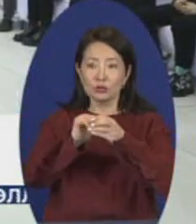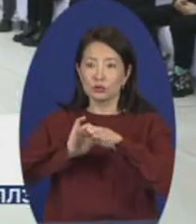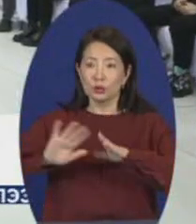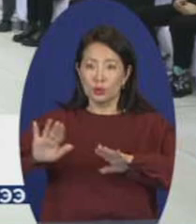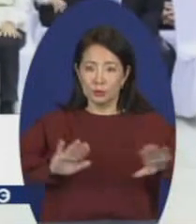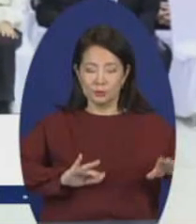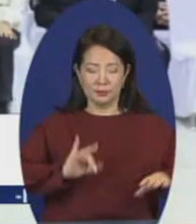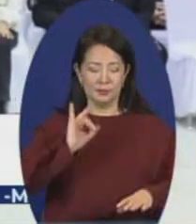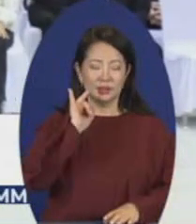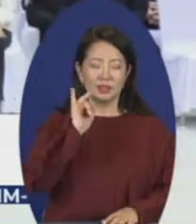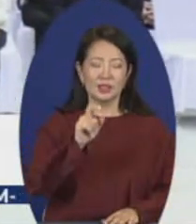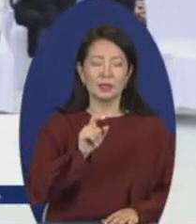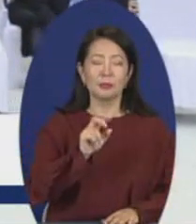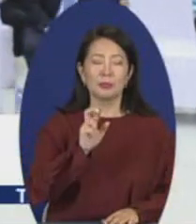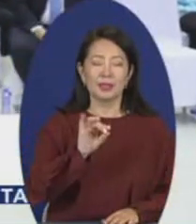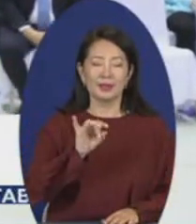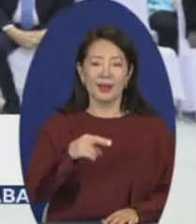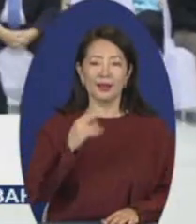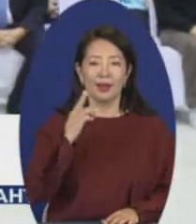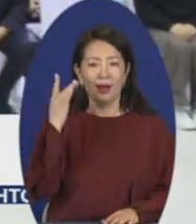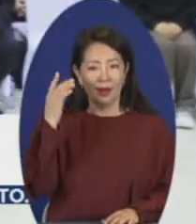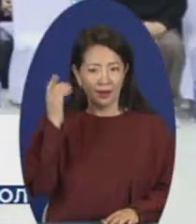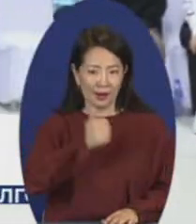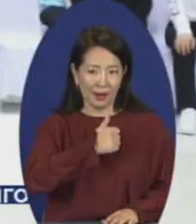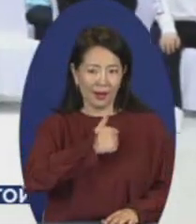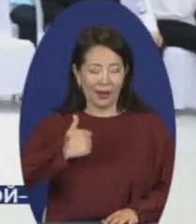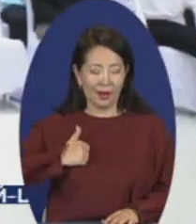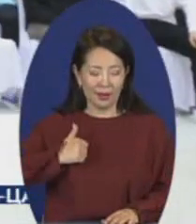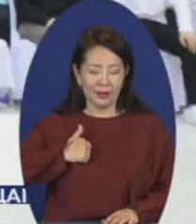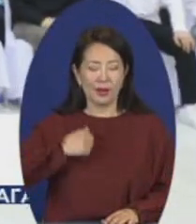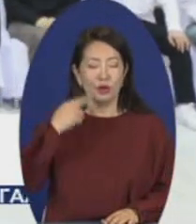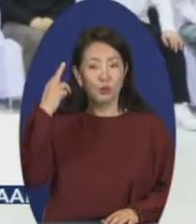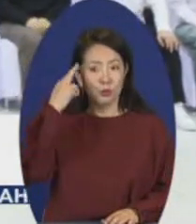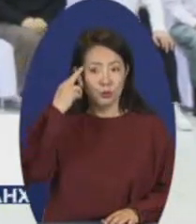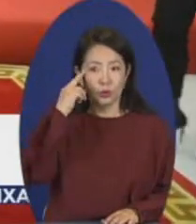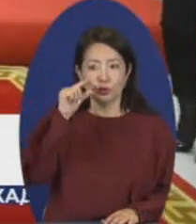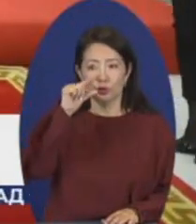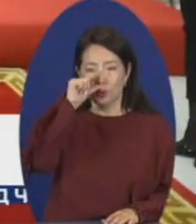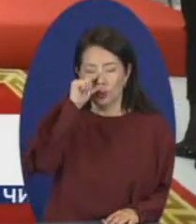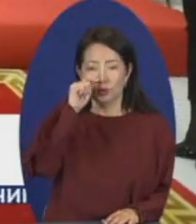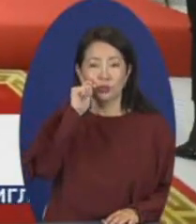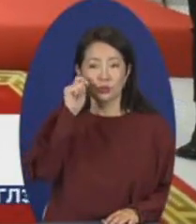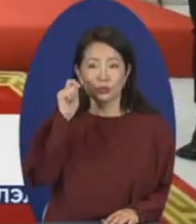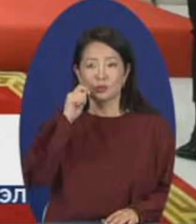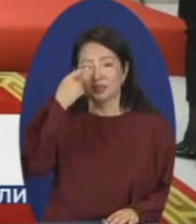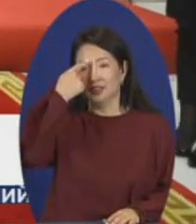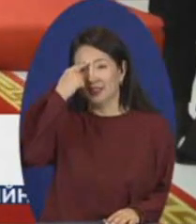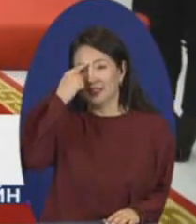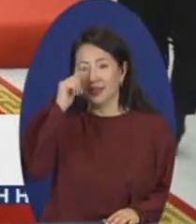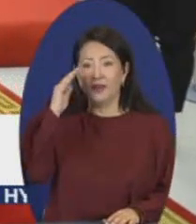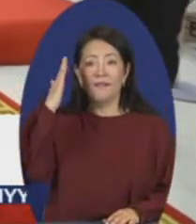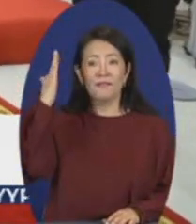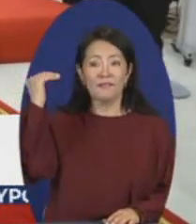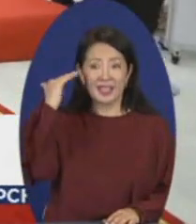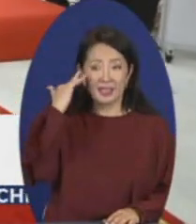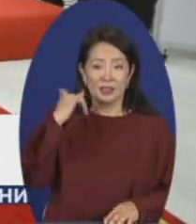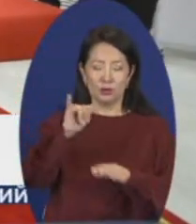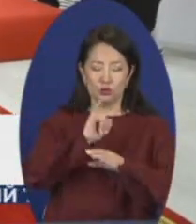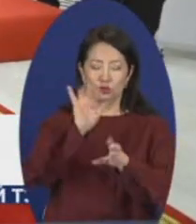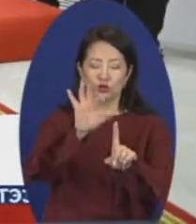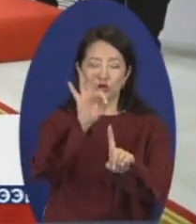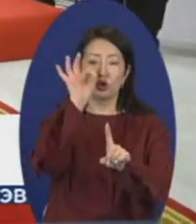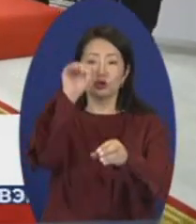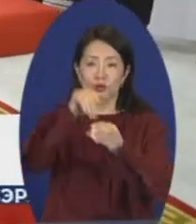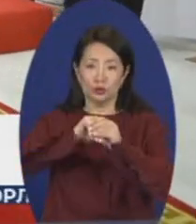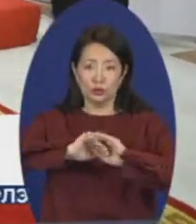Их Британь, Канада улс, Польш, Австрали, Хятад, Орос, Унгар, Энтэг, Вьетнам зэрэг улсыг оюутнууд сонгожээ. Монгол улсын ерөнхийлөгч хүрэлцүүх тэтгэлэг